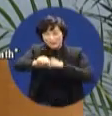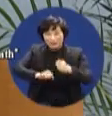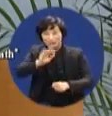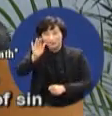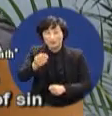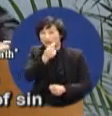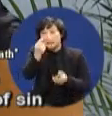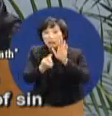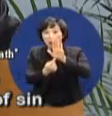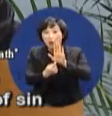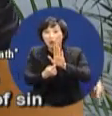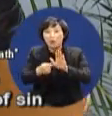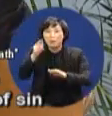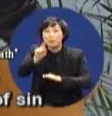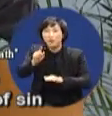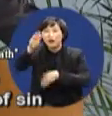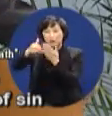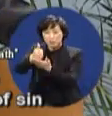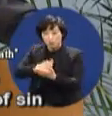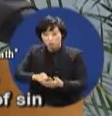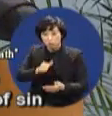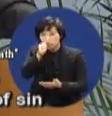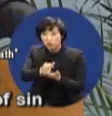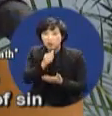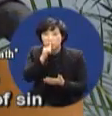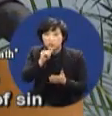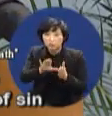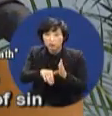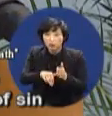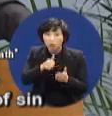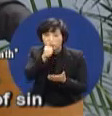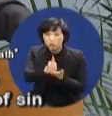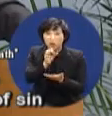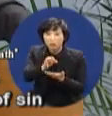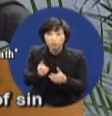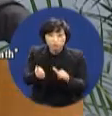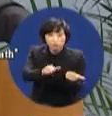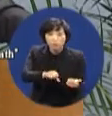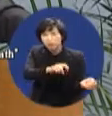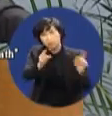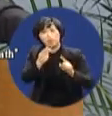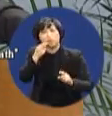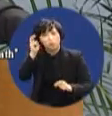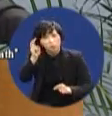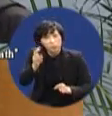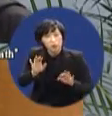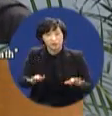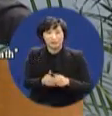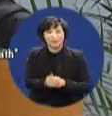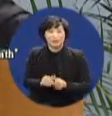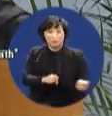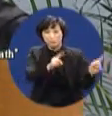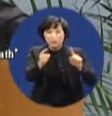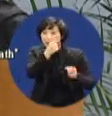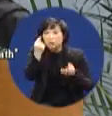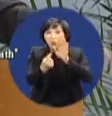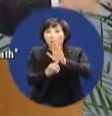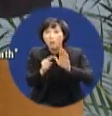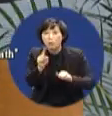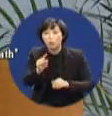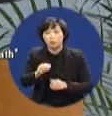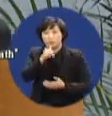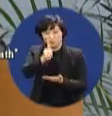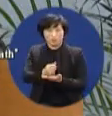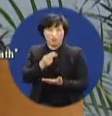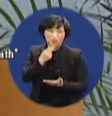자유했다는 증거, 하나님의 아들이 죄가 있다면 그 죄값으로 죽어서 절대 부활해서는 안 되지. 그러나 부활했다는 증거는